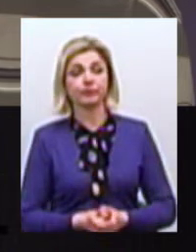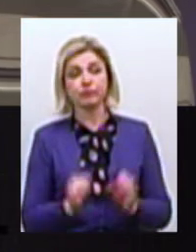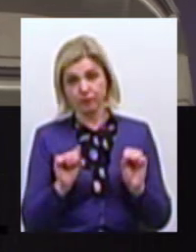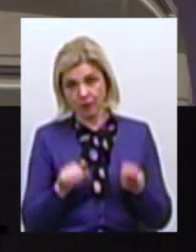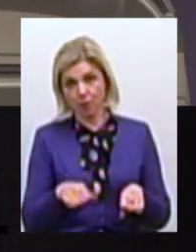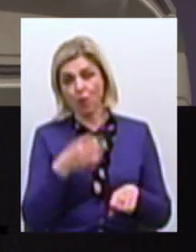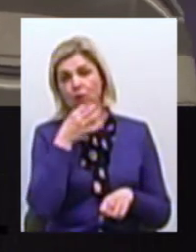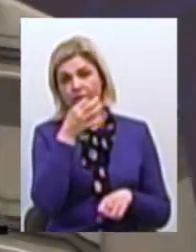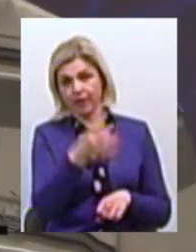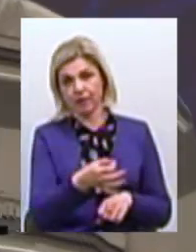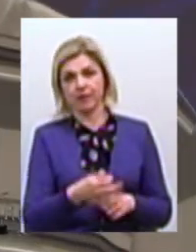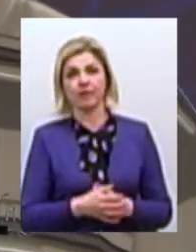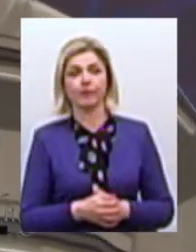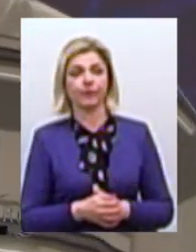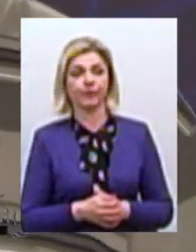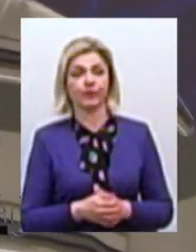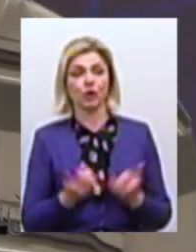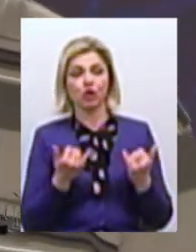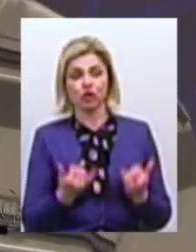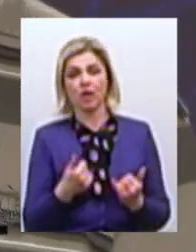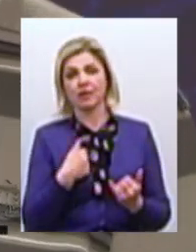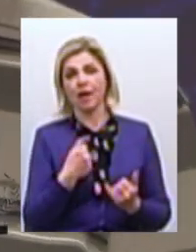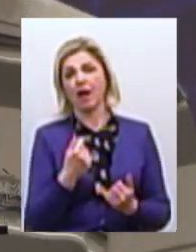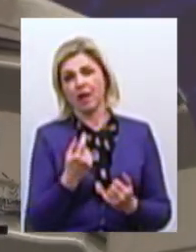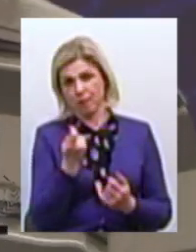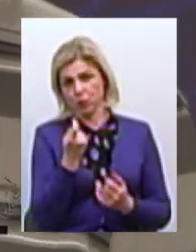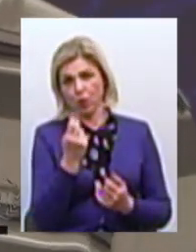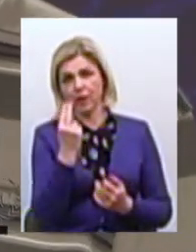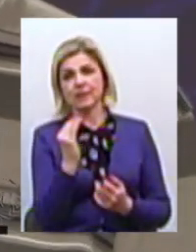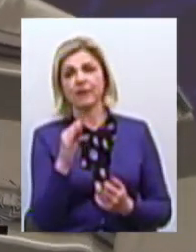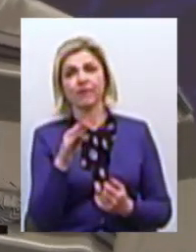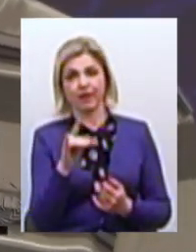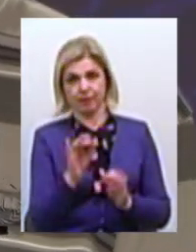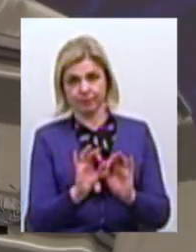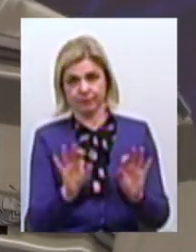ответить. У нас, я сейчас приведу пару цифр, за